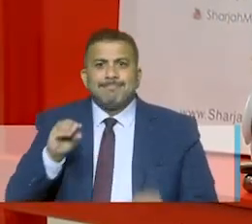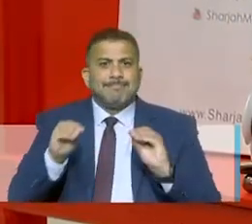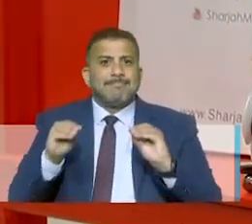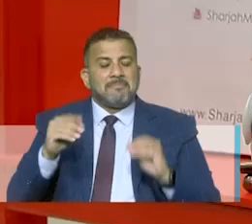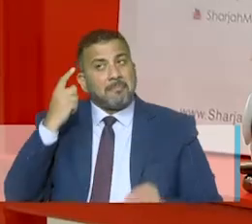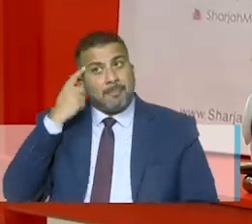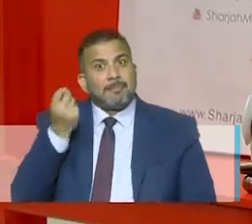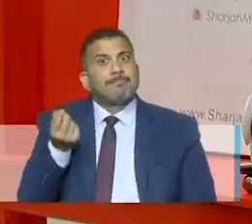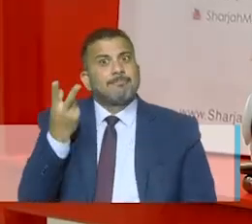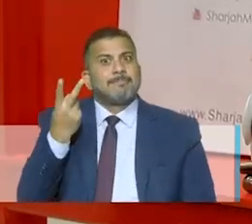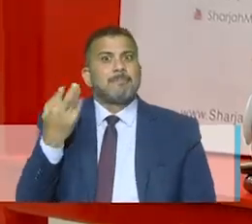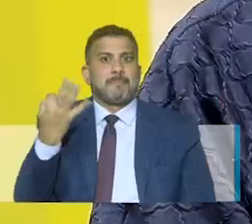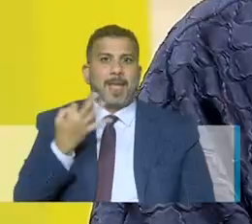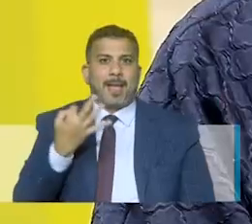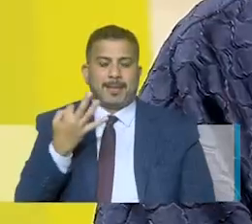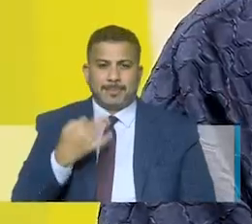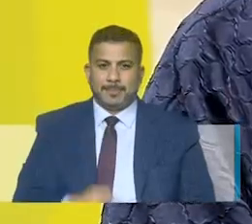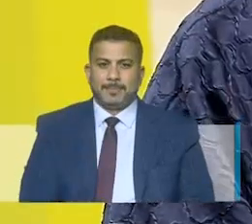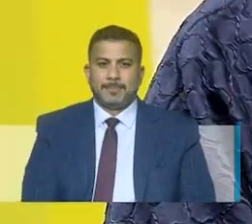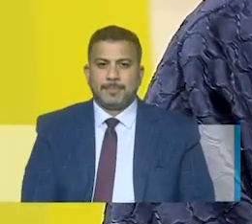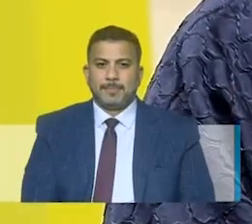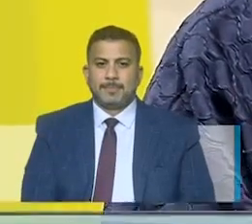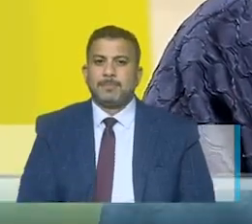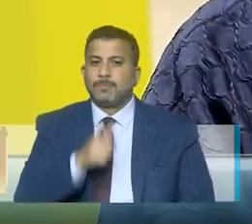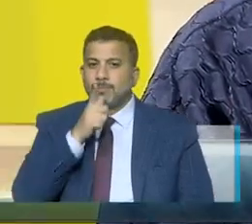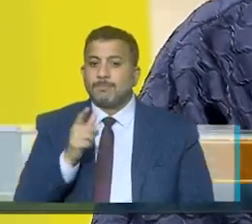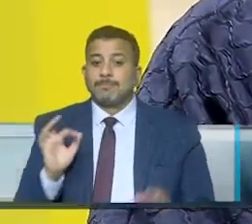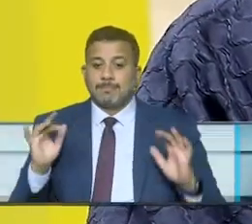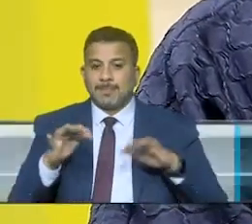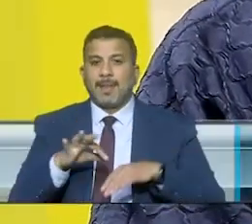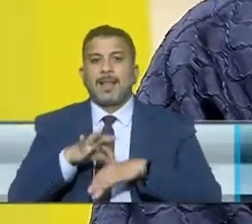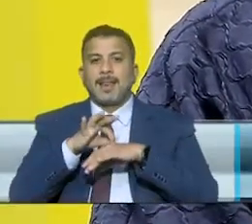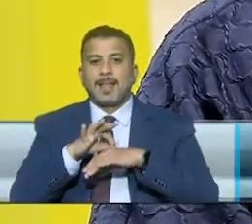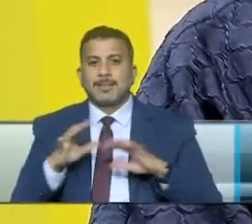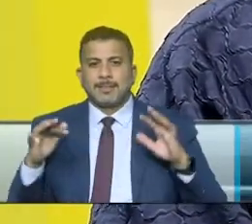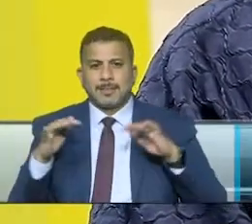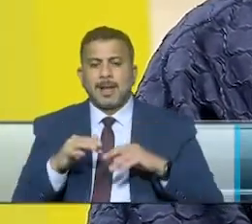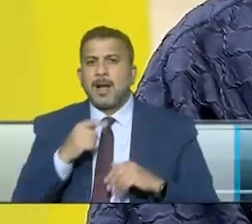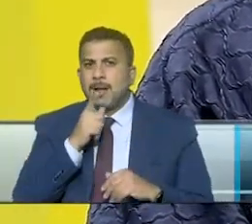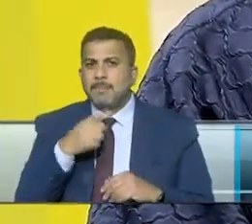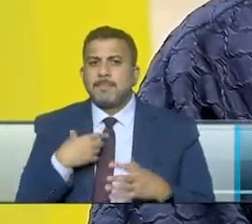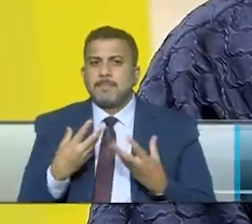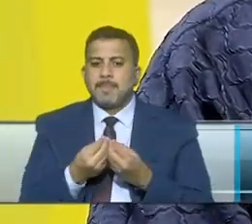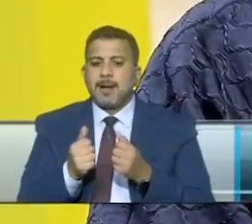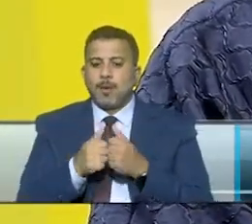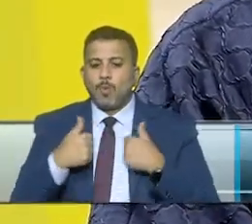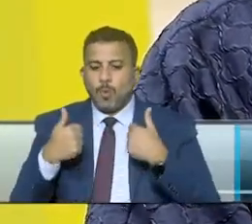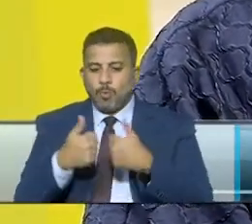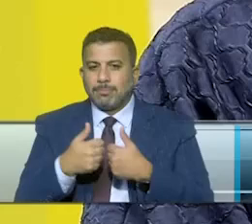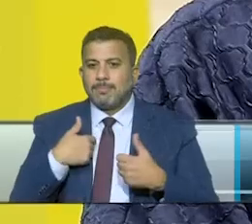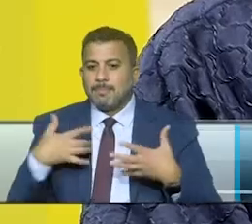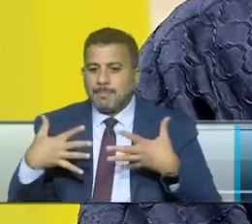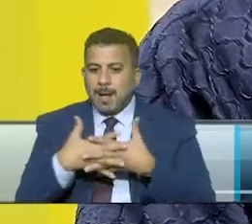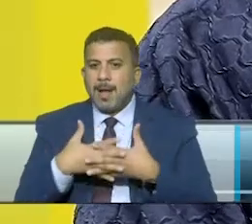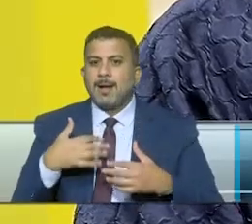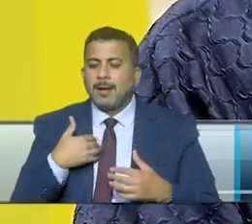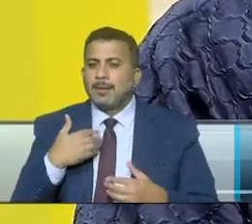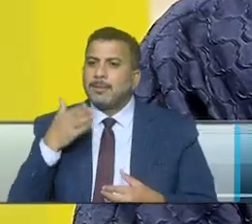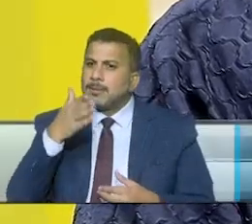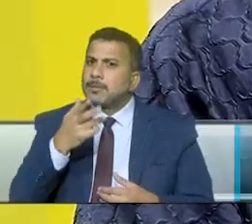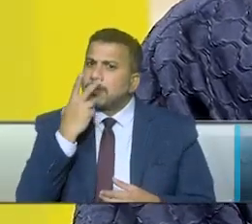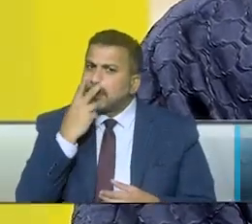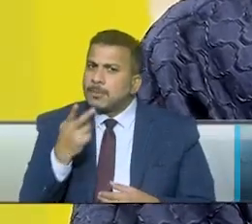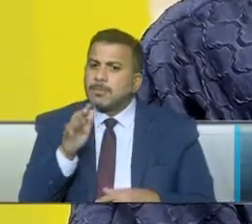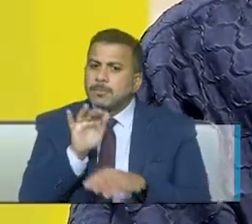الإبداعية. جذبني اجتماع الناس وهم متجمعين، فصرت هناك مع أهلي وشفت أنه في ورشة